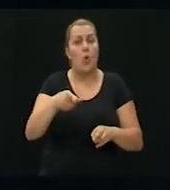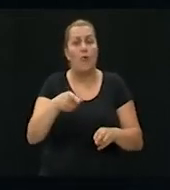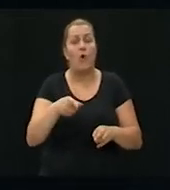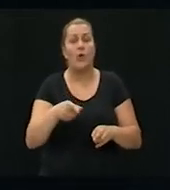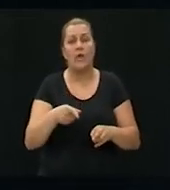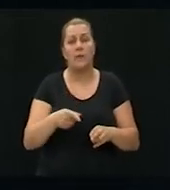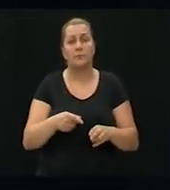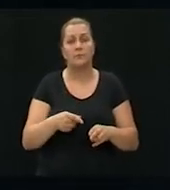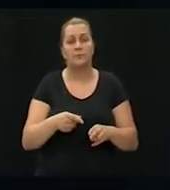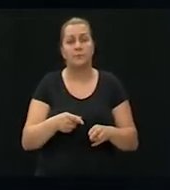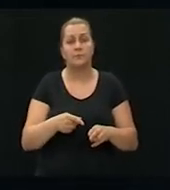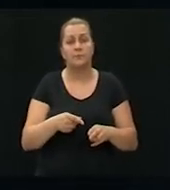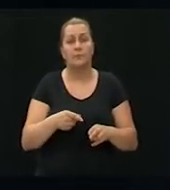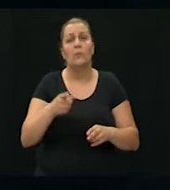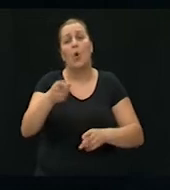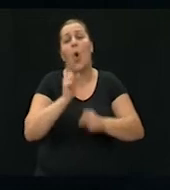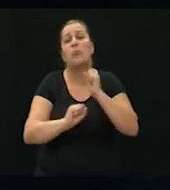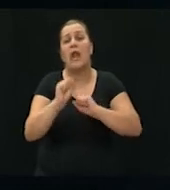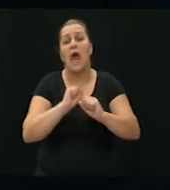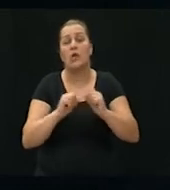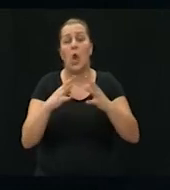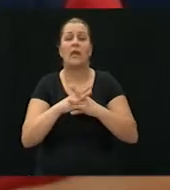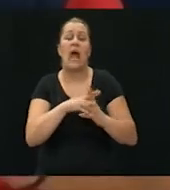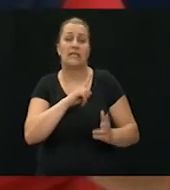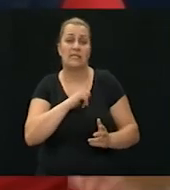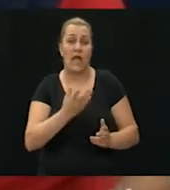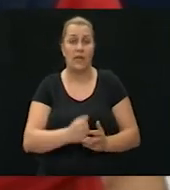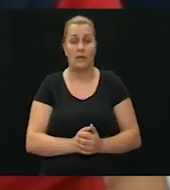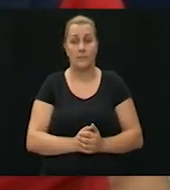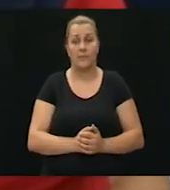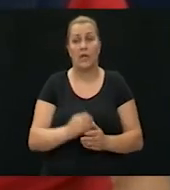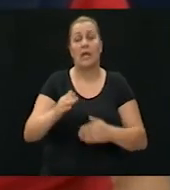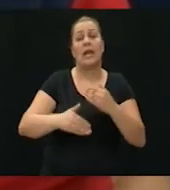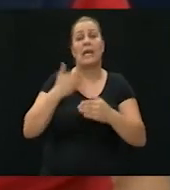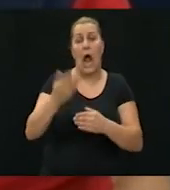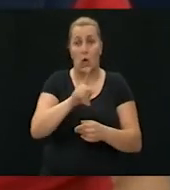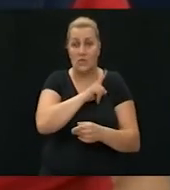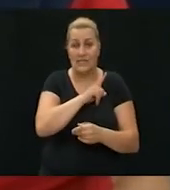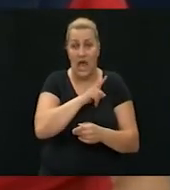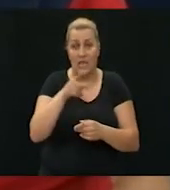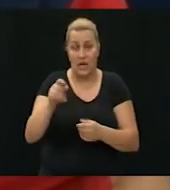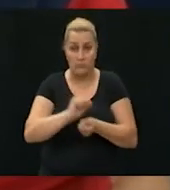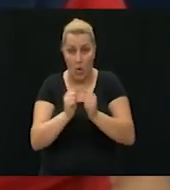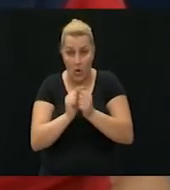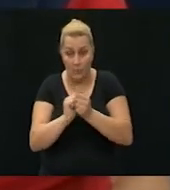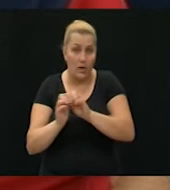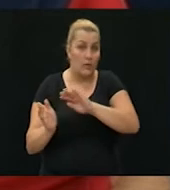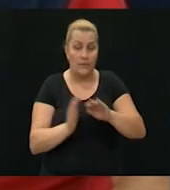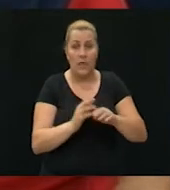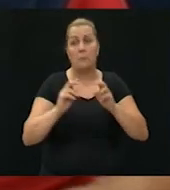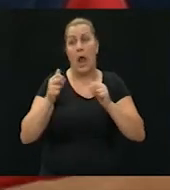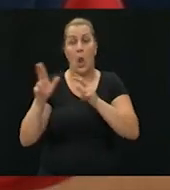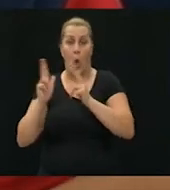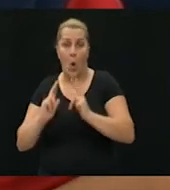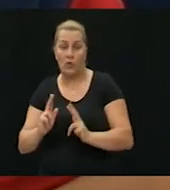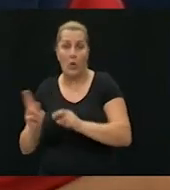smislu obranilo grad Zadar. Da. Evo, nakon smirivanja Zadarskog bojišta opet idete na kraći odmor i popunu, onda